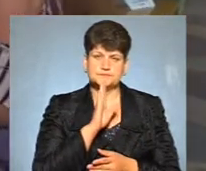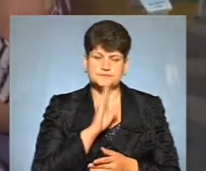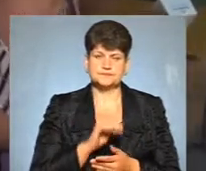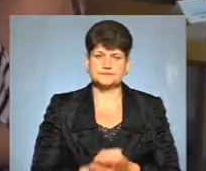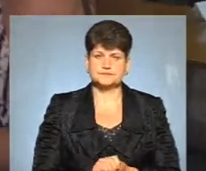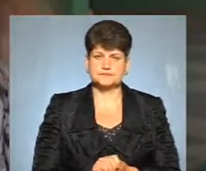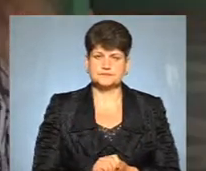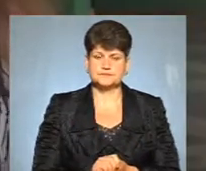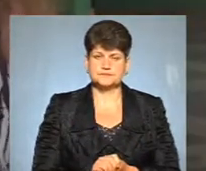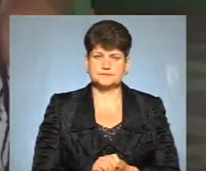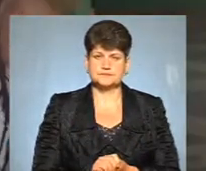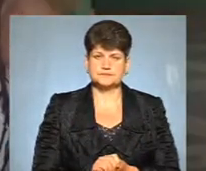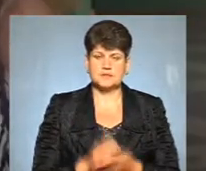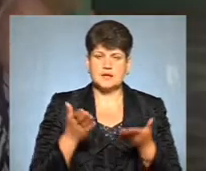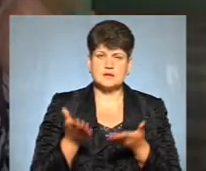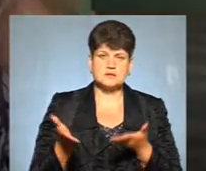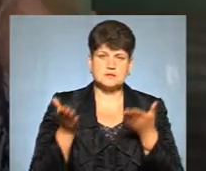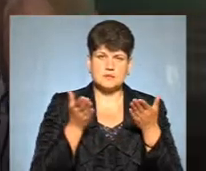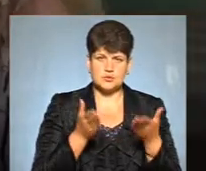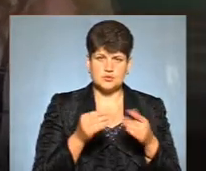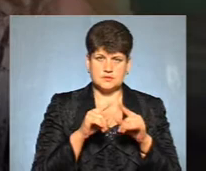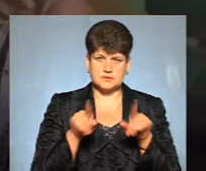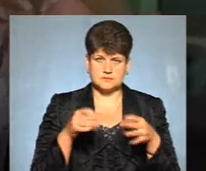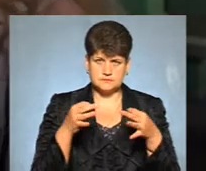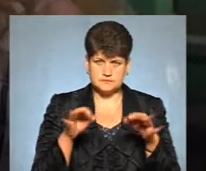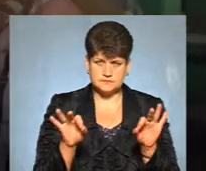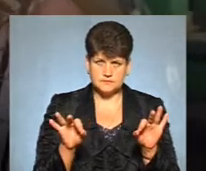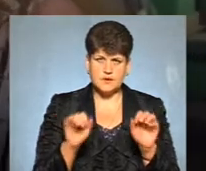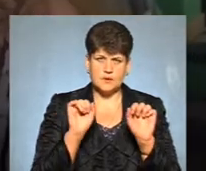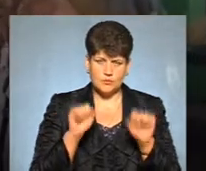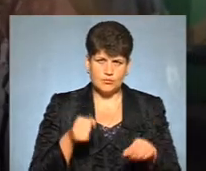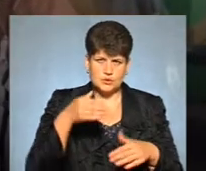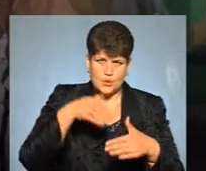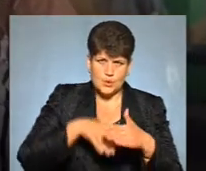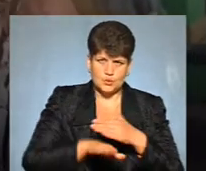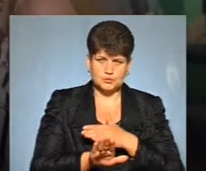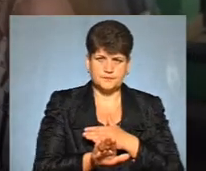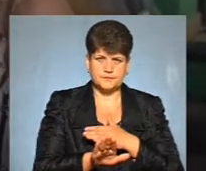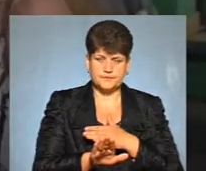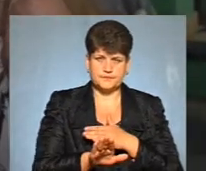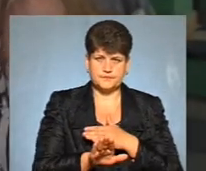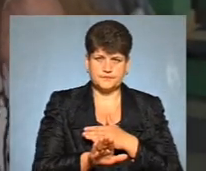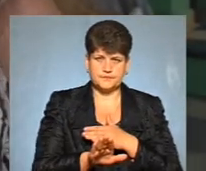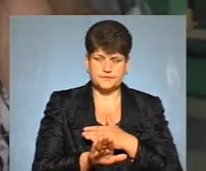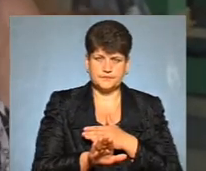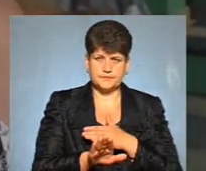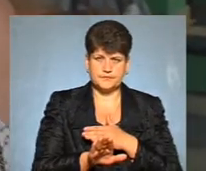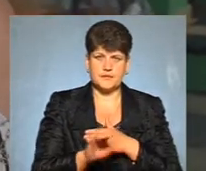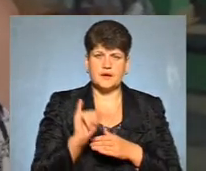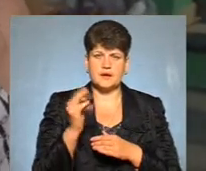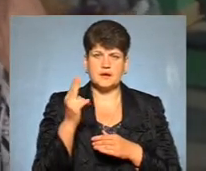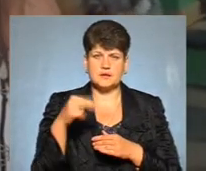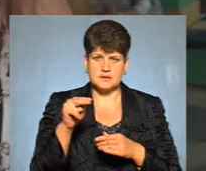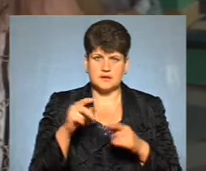Цимбалюк. Запрошення перепустка, її можна легко роздрукувати. Мій ID-карточка